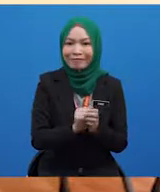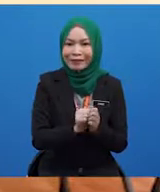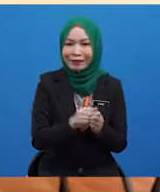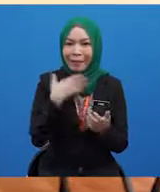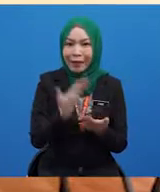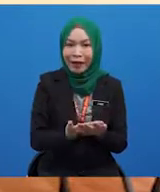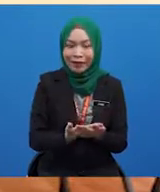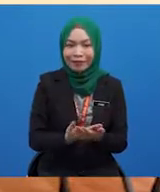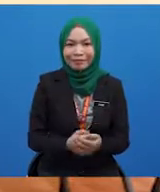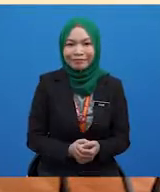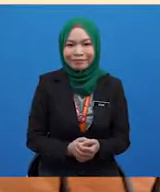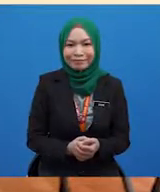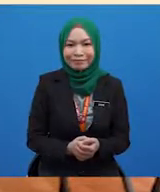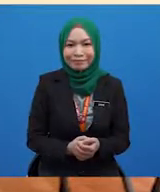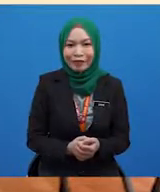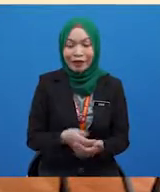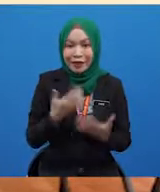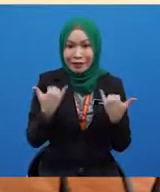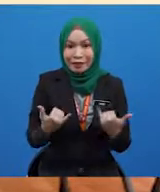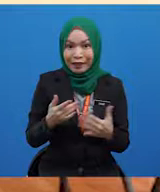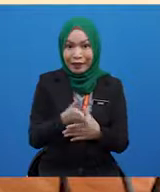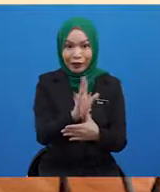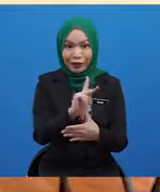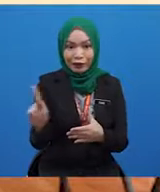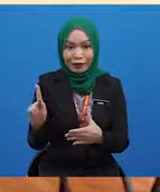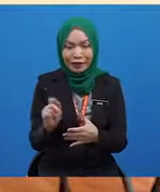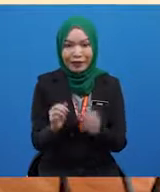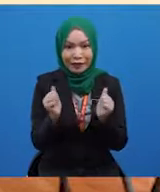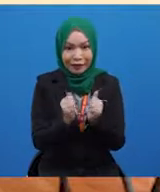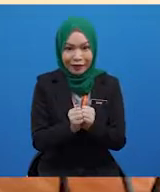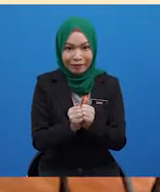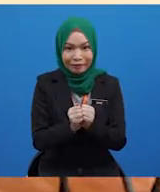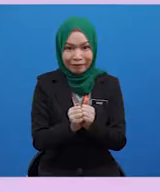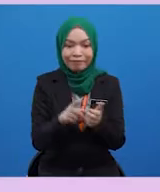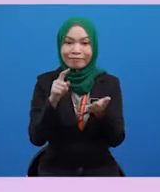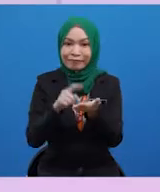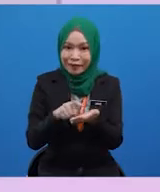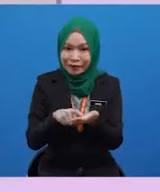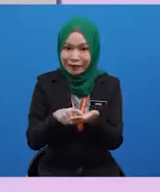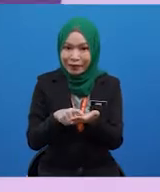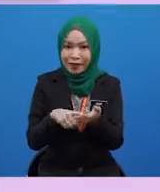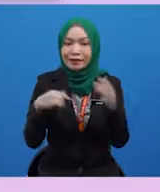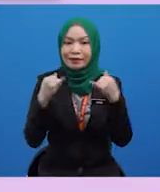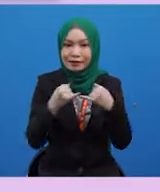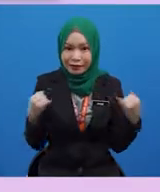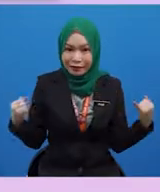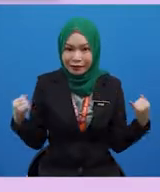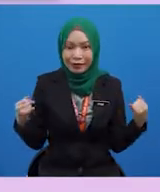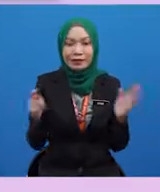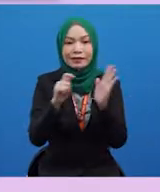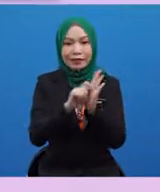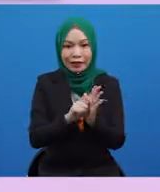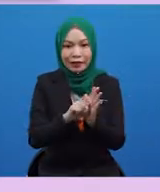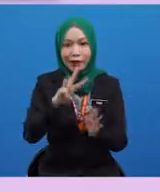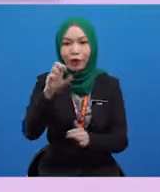Baiklah para pelajar, kita teruskan perbincangan ini dengan membincangkan jenis penanda